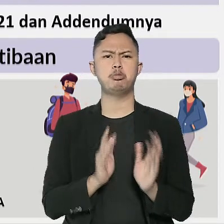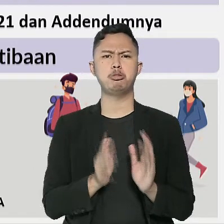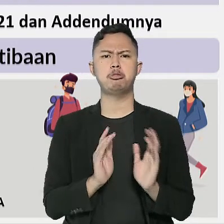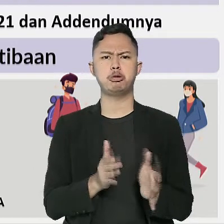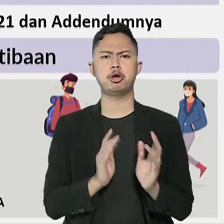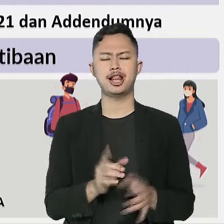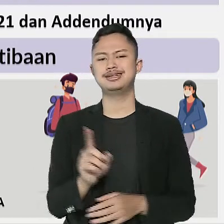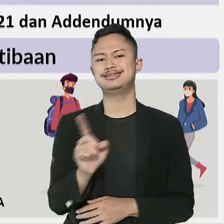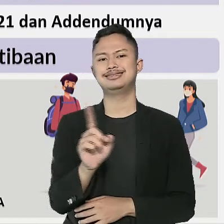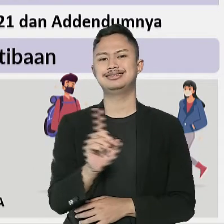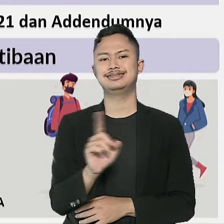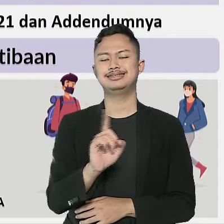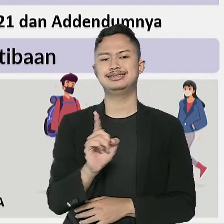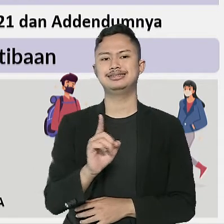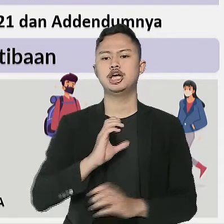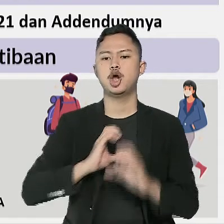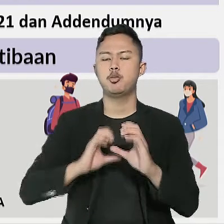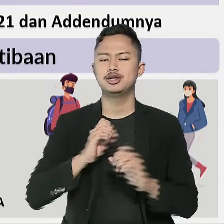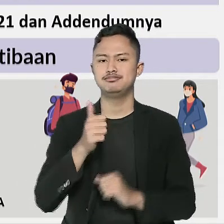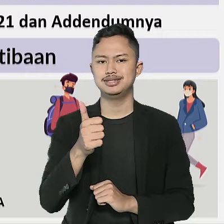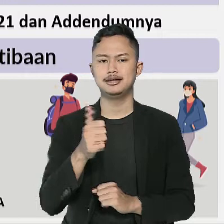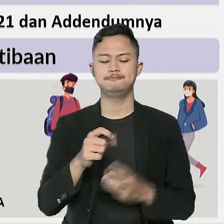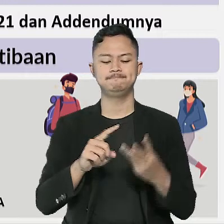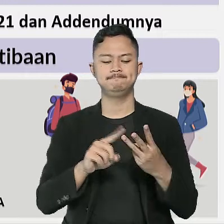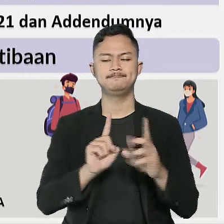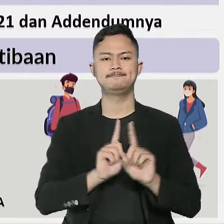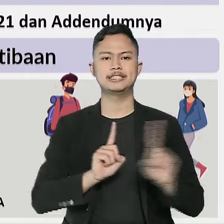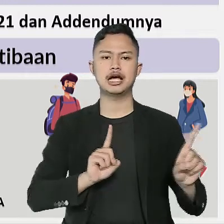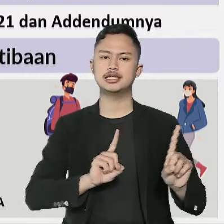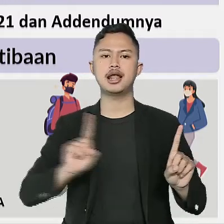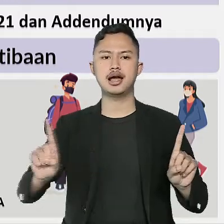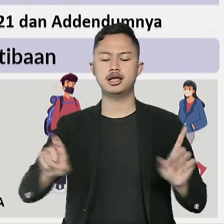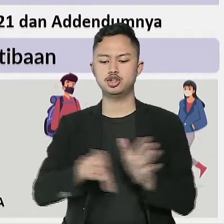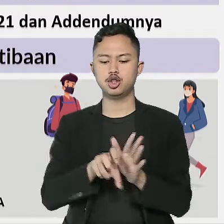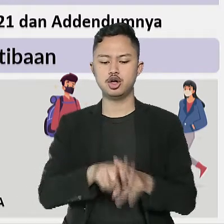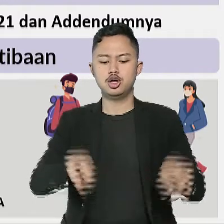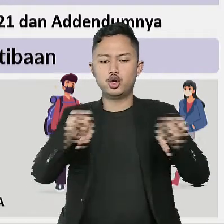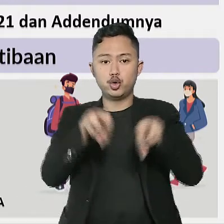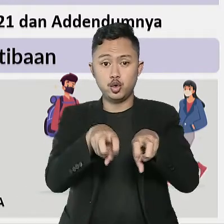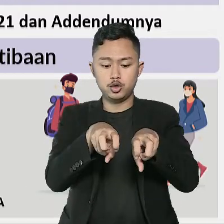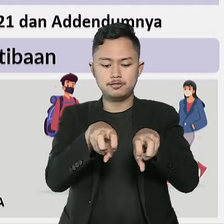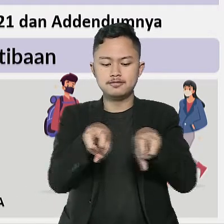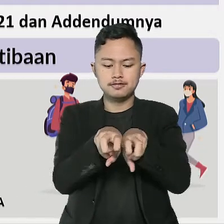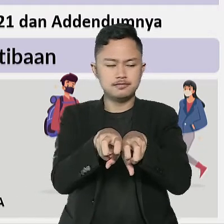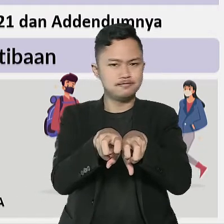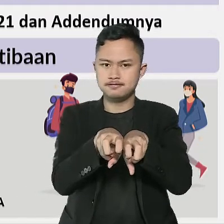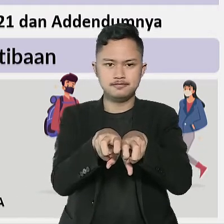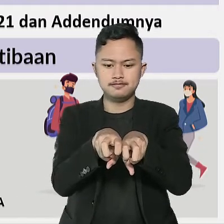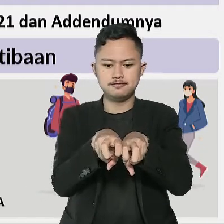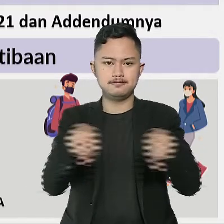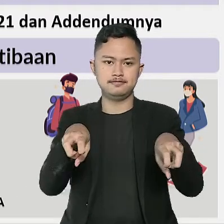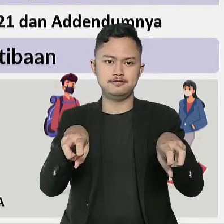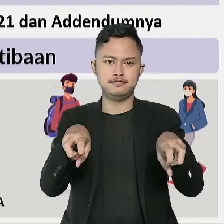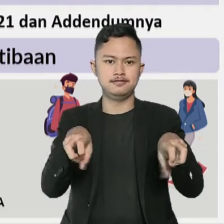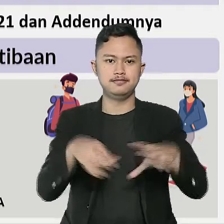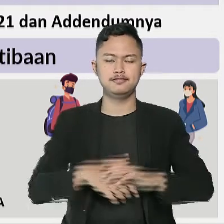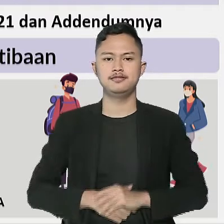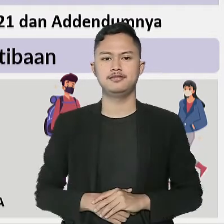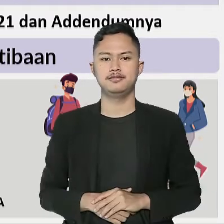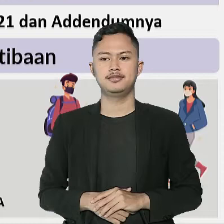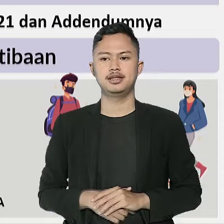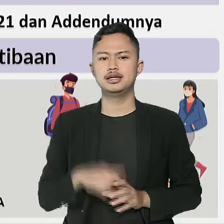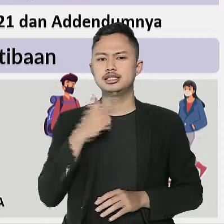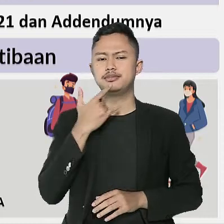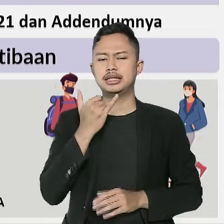alat komunikasi, kemudian menjaga jarak aman antar penumpang jika memungkinkan, dan selalu menjaga kebersihan tangan